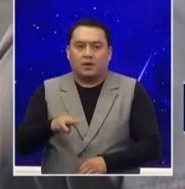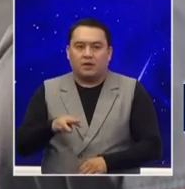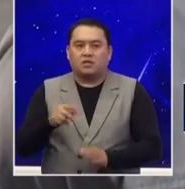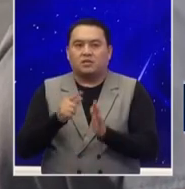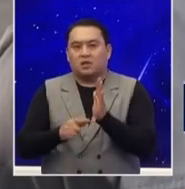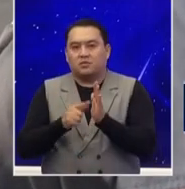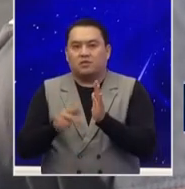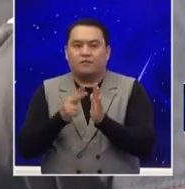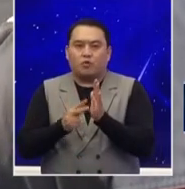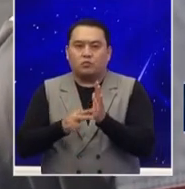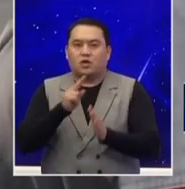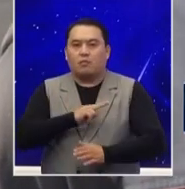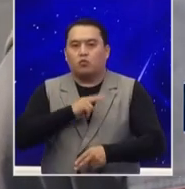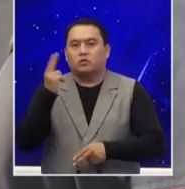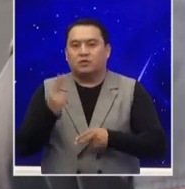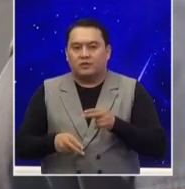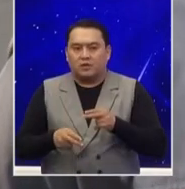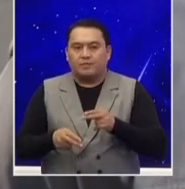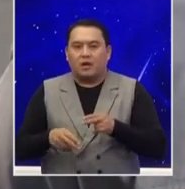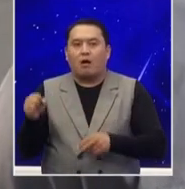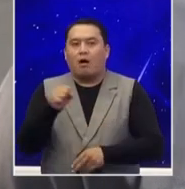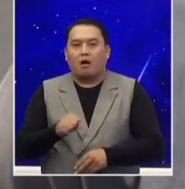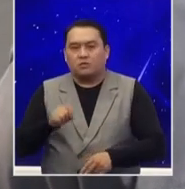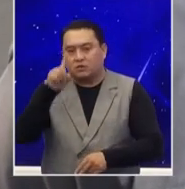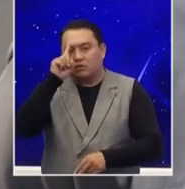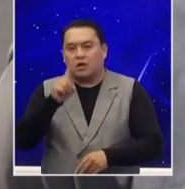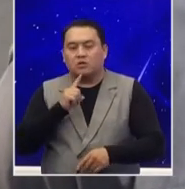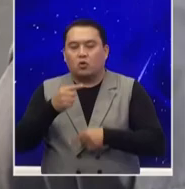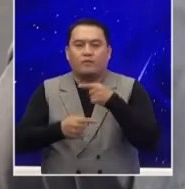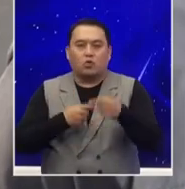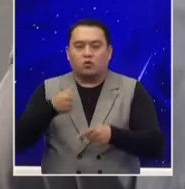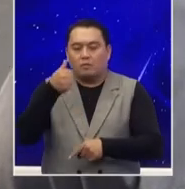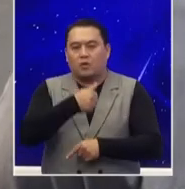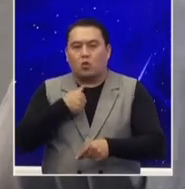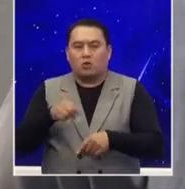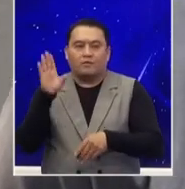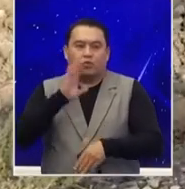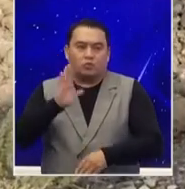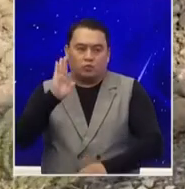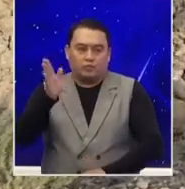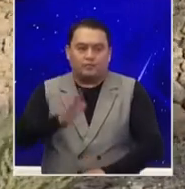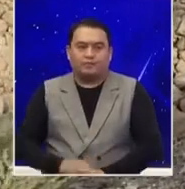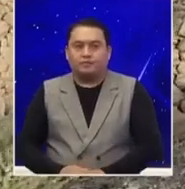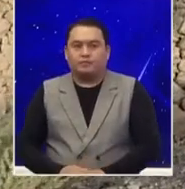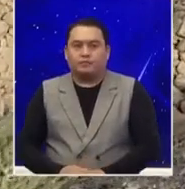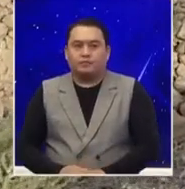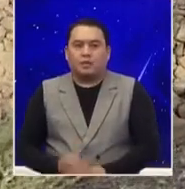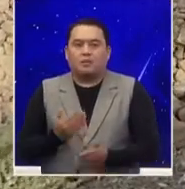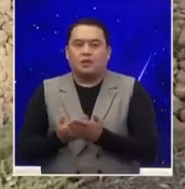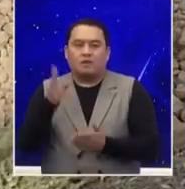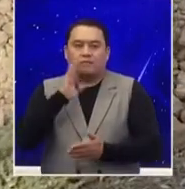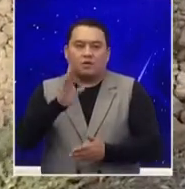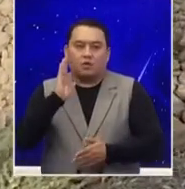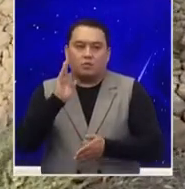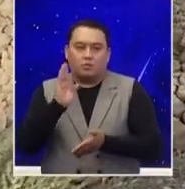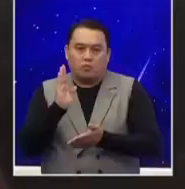80 процентов работы уже завершено к августу следующего года мы уже планируем провести здесь воду логически если будет вода должна